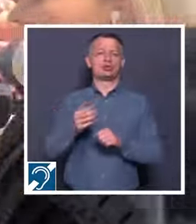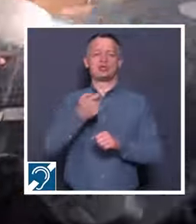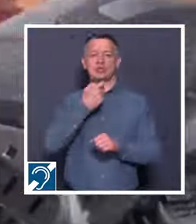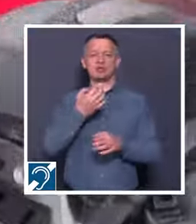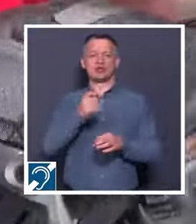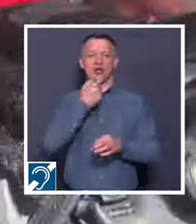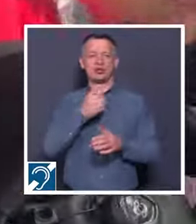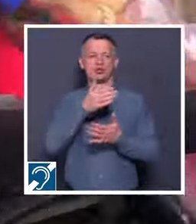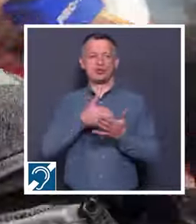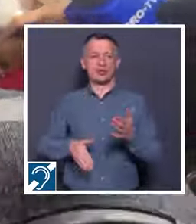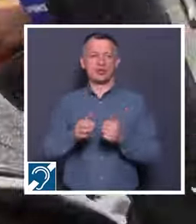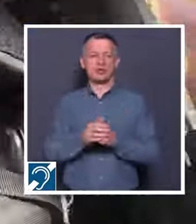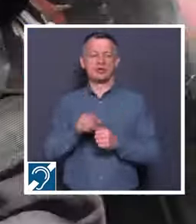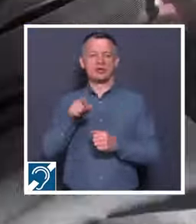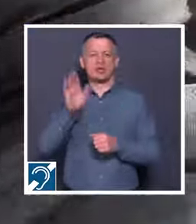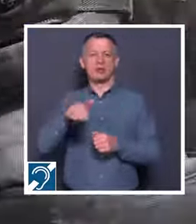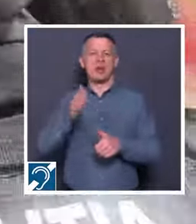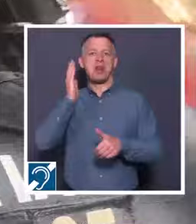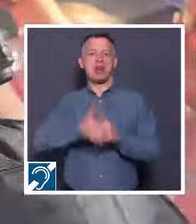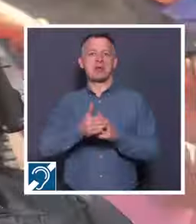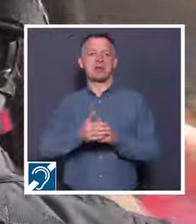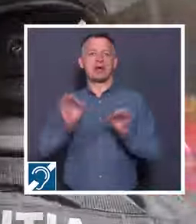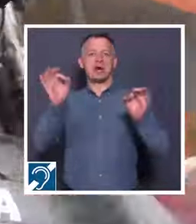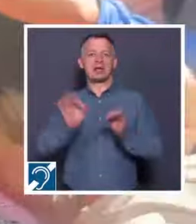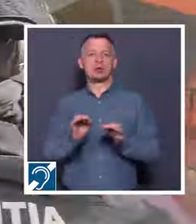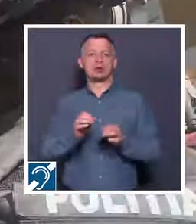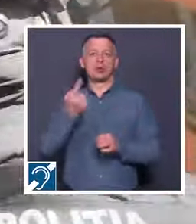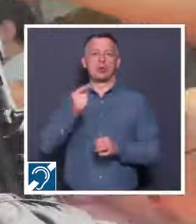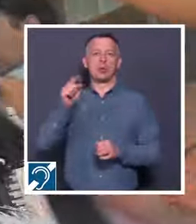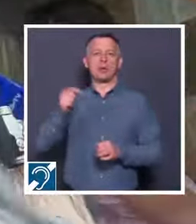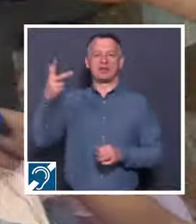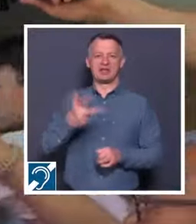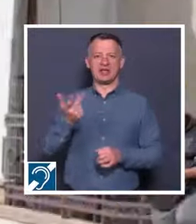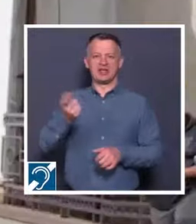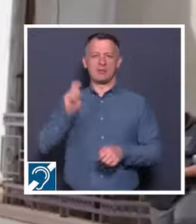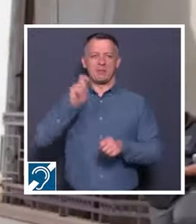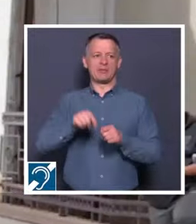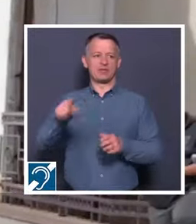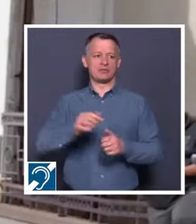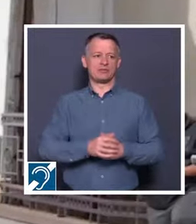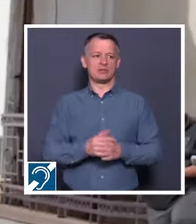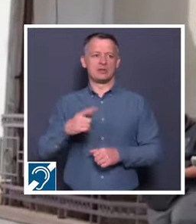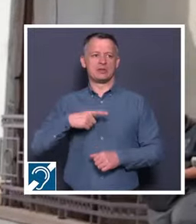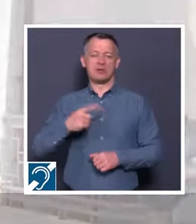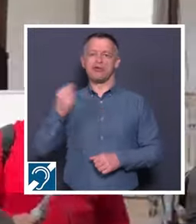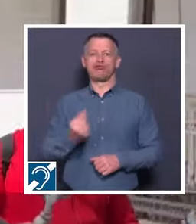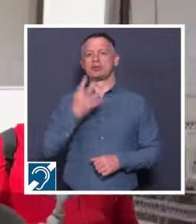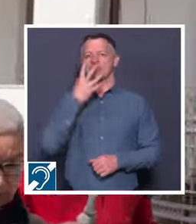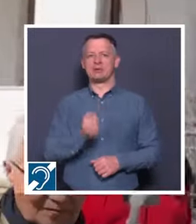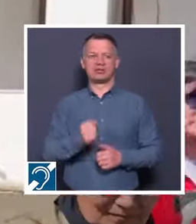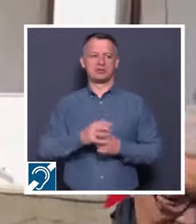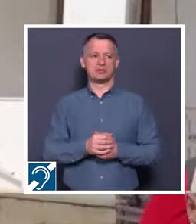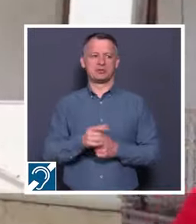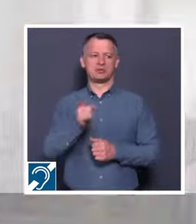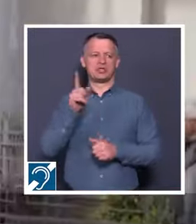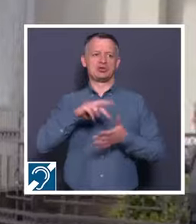jumătate, va avea limitele reduse cu o treime din pedeapsa respectivă. Dar suntem foarte dezamăgiți. N-am